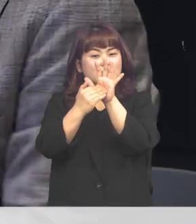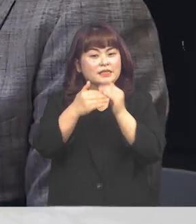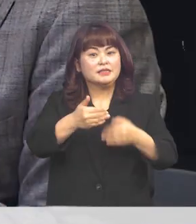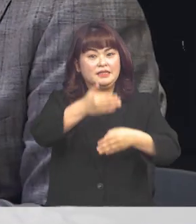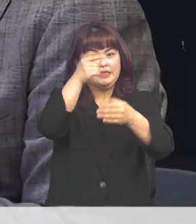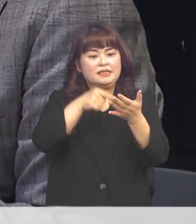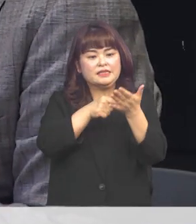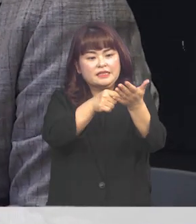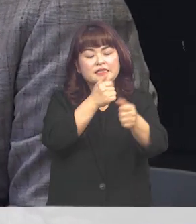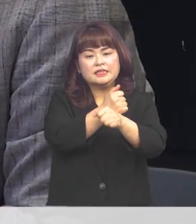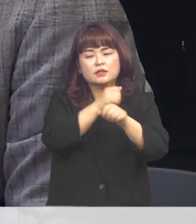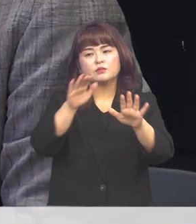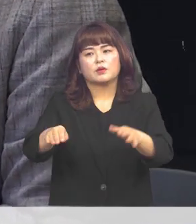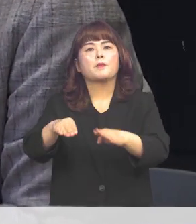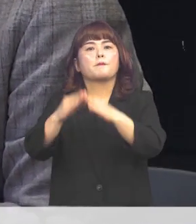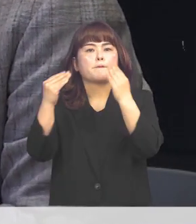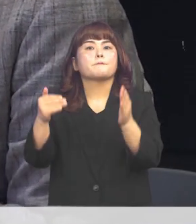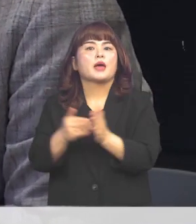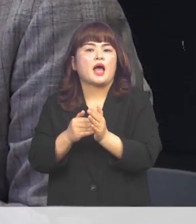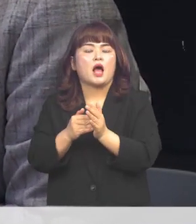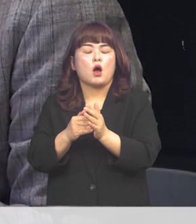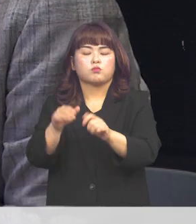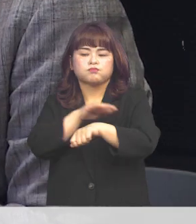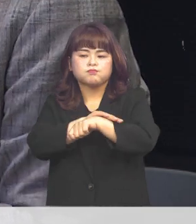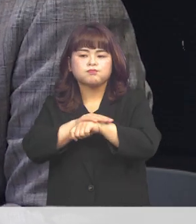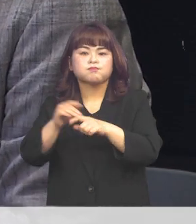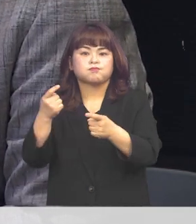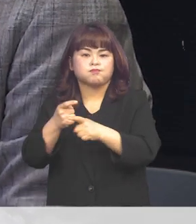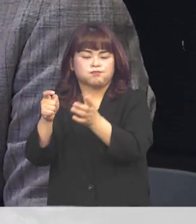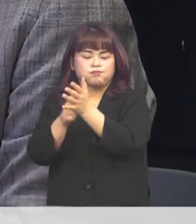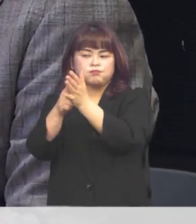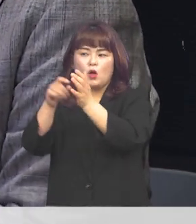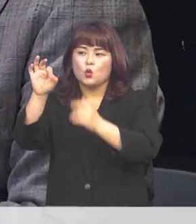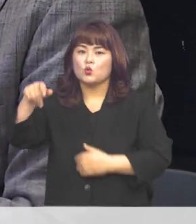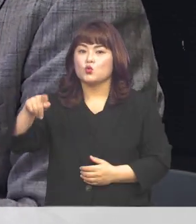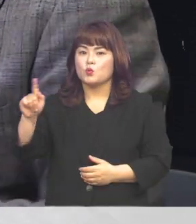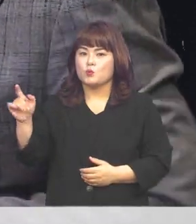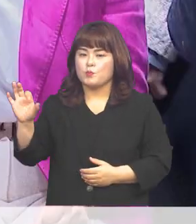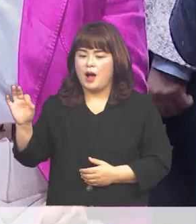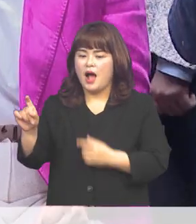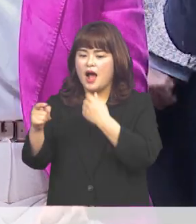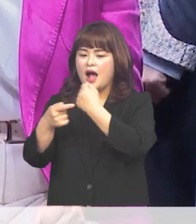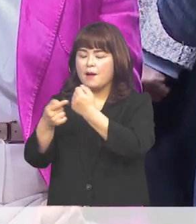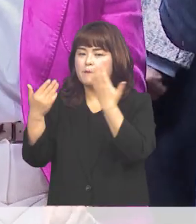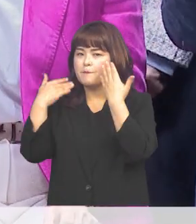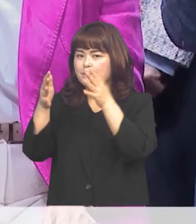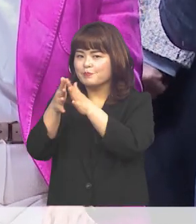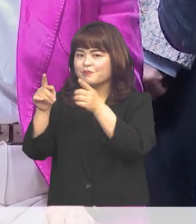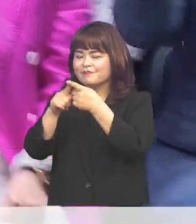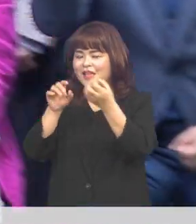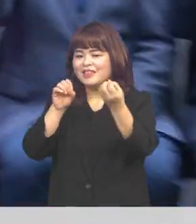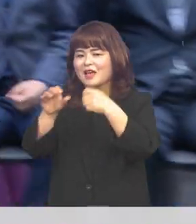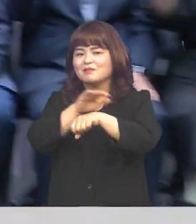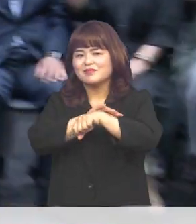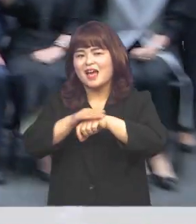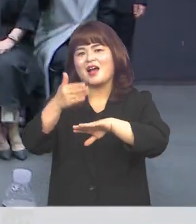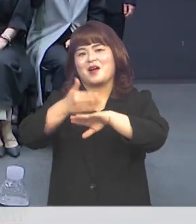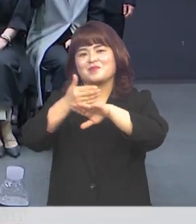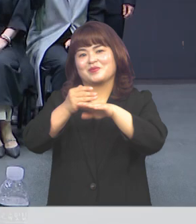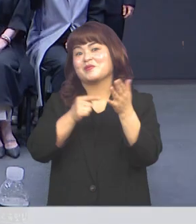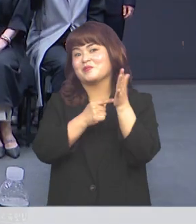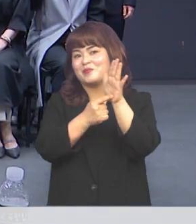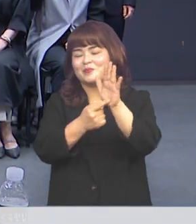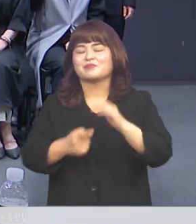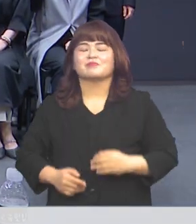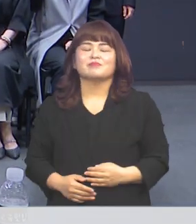시가 즉각 지원해 조치가 이뤄졌다며 오늘은 우방아파트 부근 통학로 문제에 대해 명쾌한 답을 주셔서